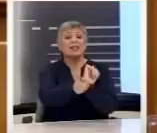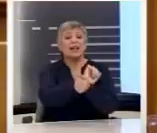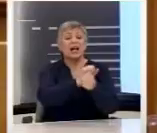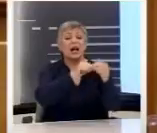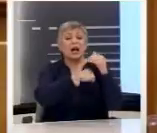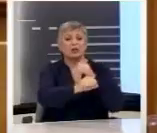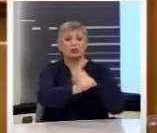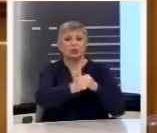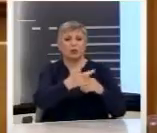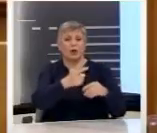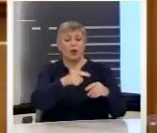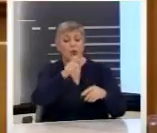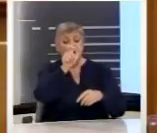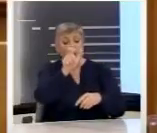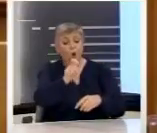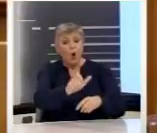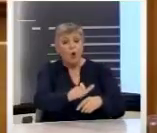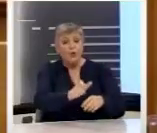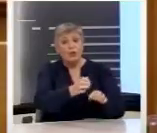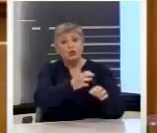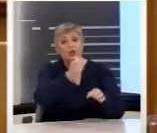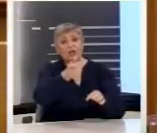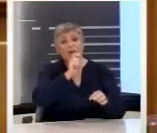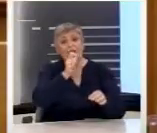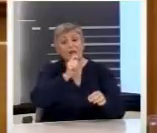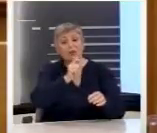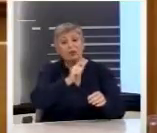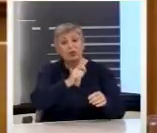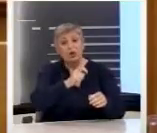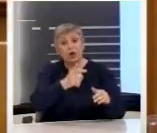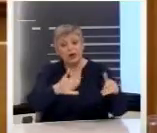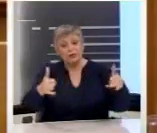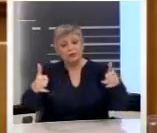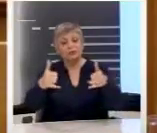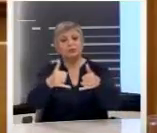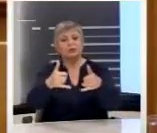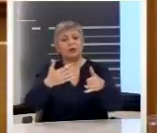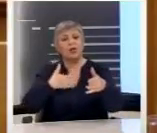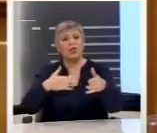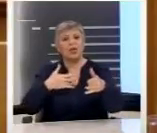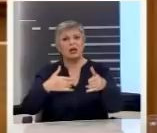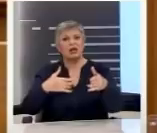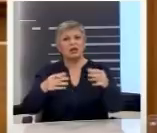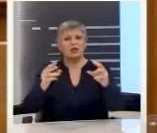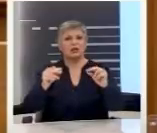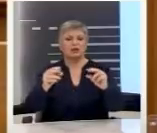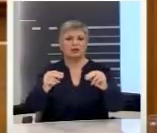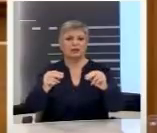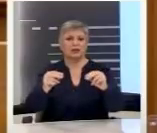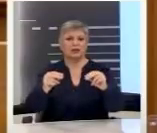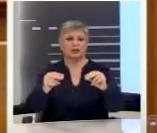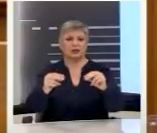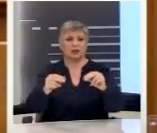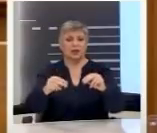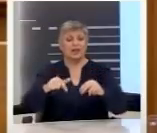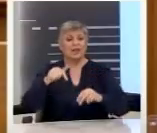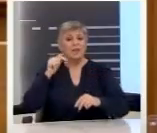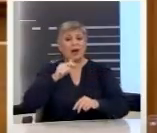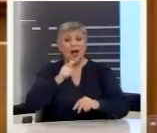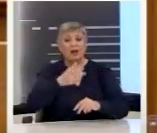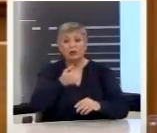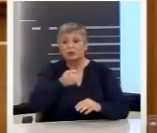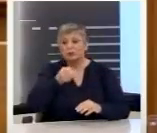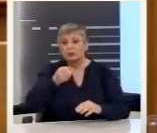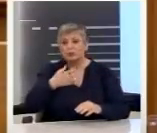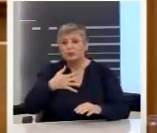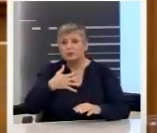δημοσιογράφου για να καταγγείλει την μεγαλύτερη υπόθεση ναρκωτικών που έχει ποτέ συλληφθεί